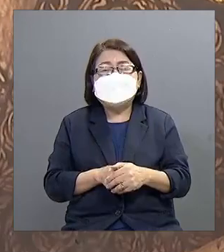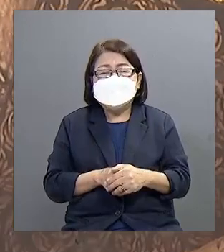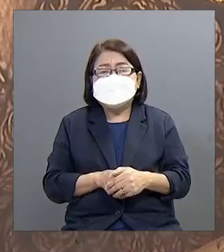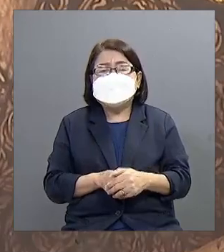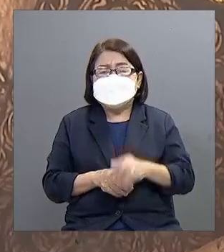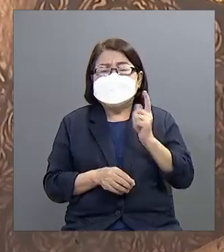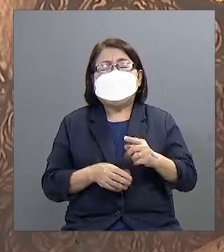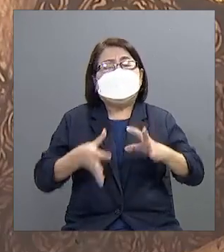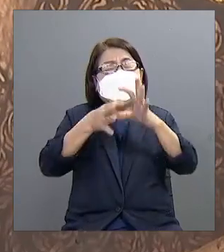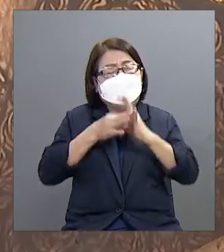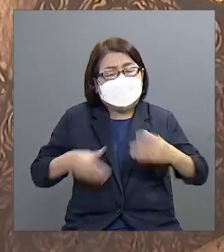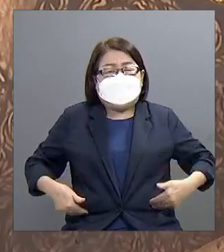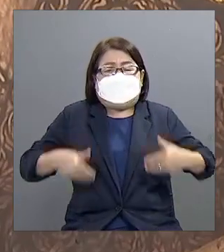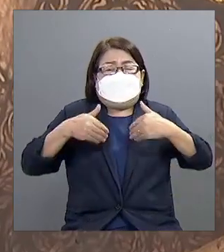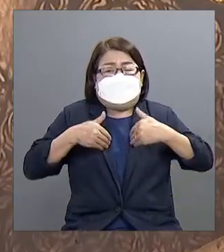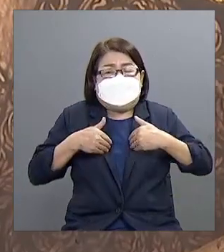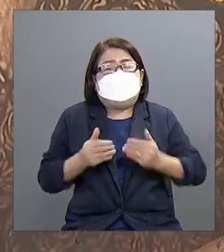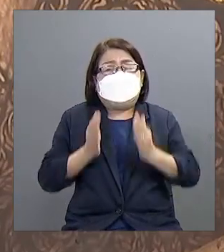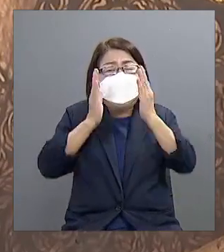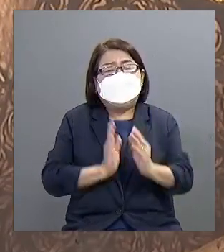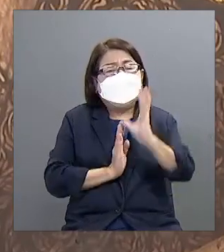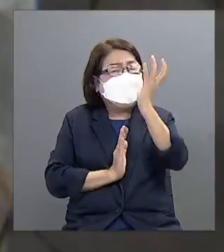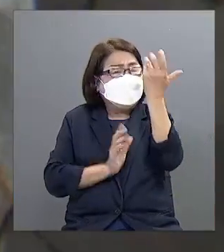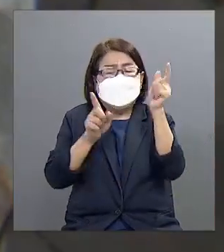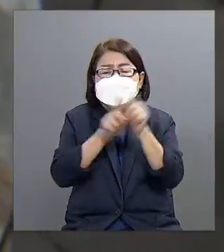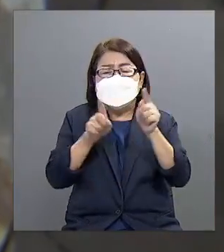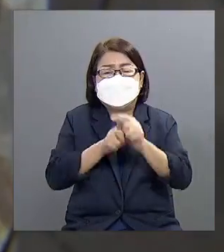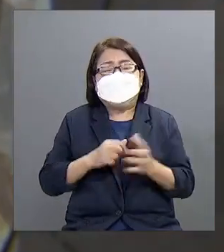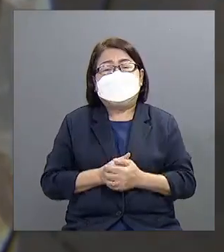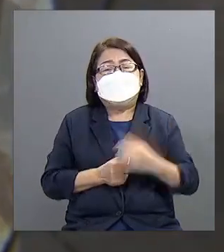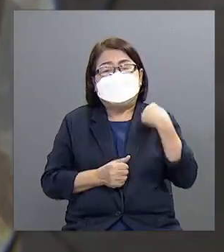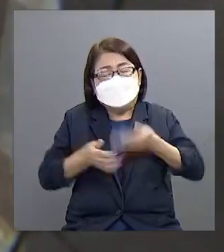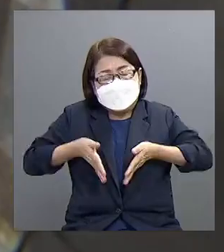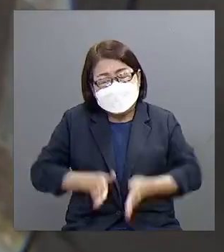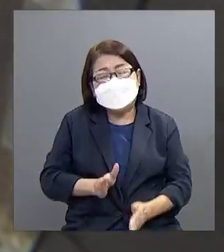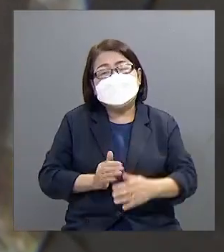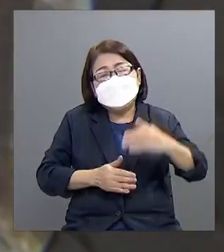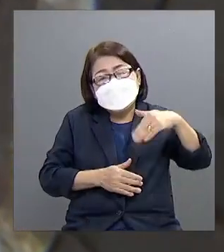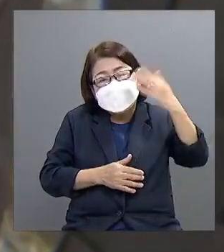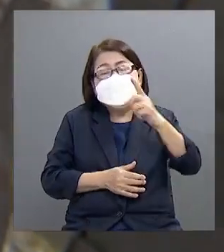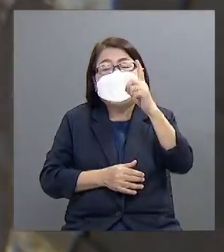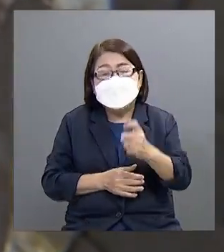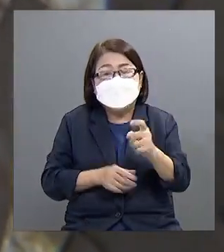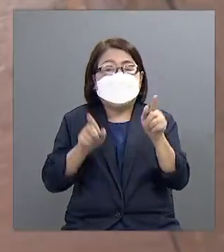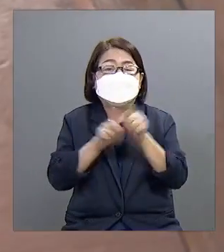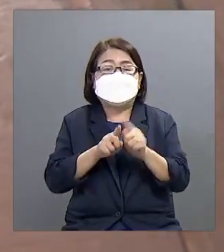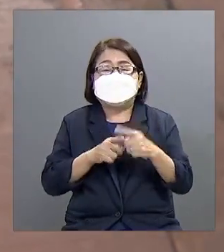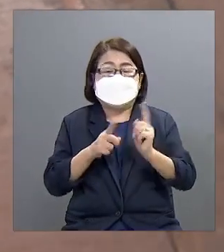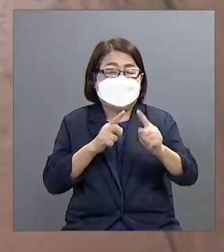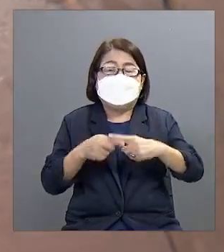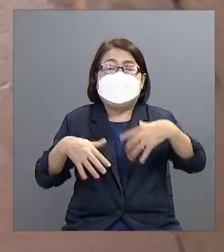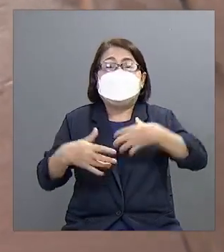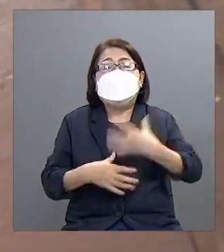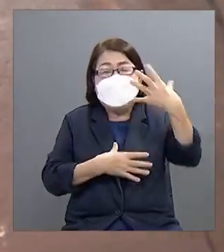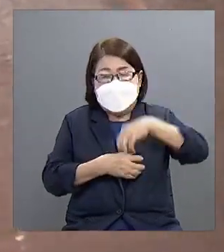ตัวเขาเองเนี่ยในขณะที่เรายังไม่ทันทำอะไรเขาเลยเนี่ยเขาก็สื่อผมก็รู้สึกตรงนี้ละแล้วผมก็พลิกสังกะสีดูไงปรากฏว่